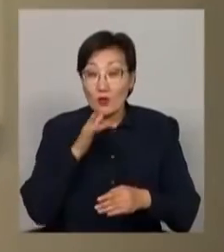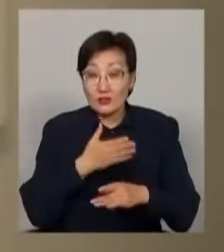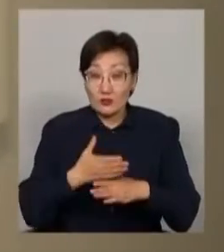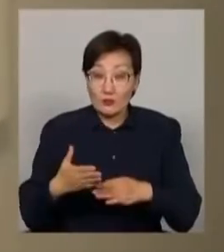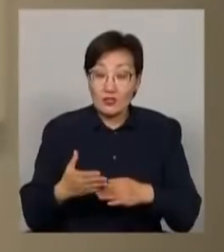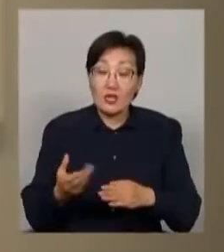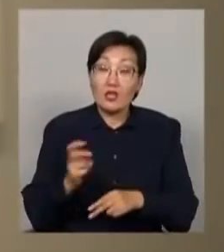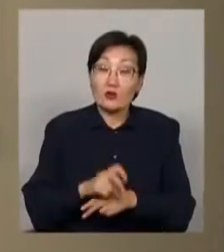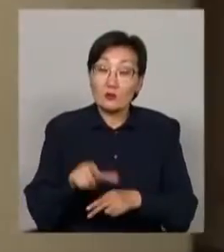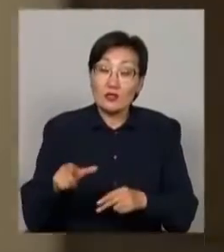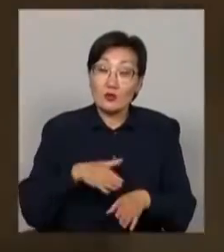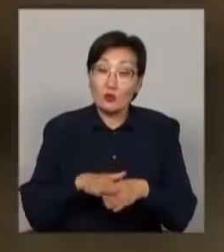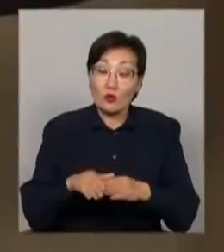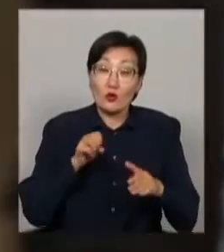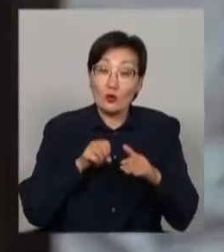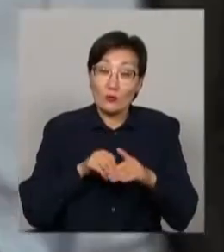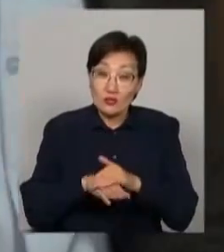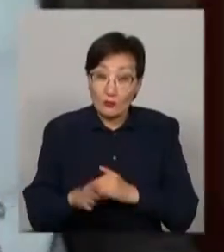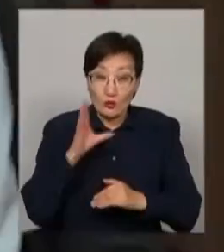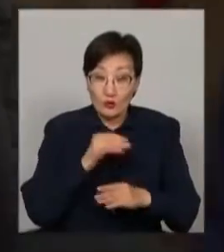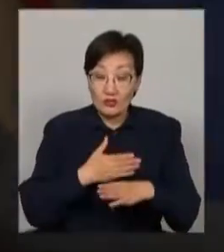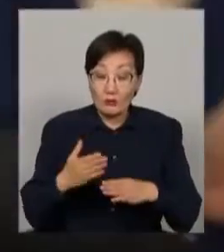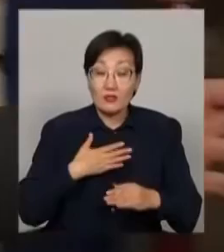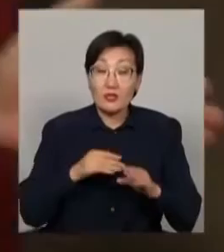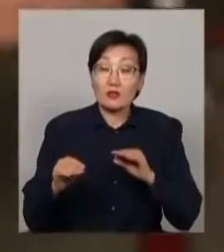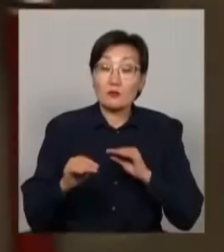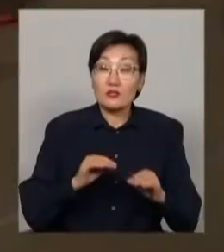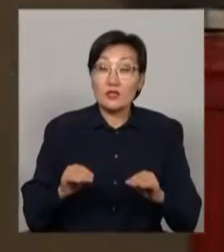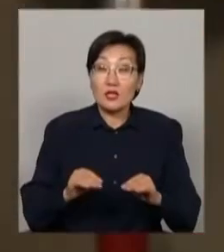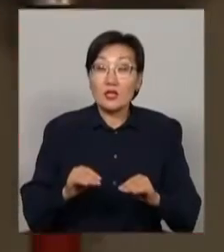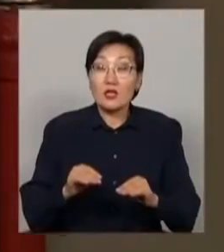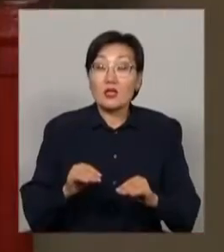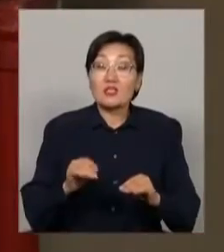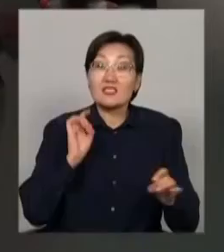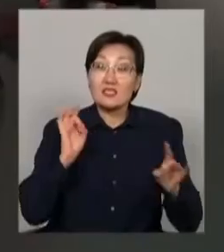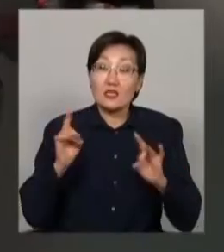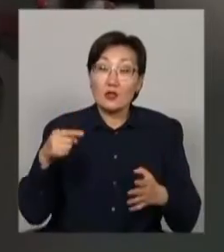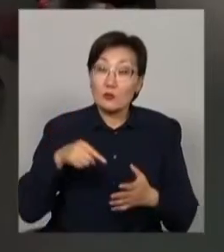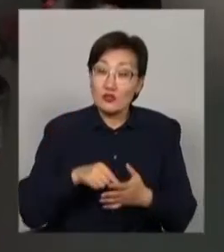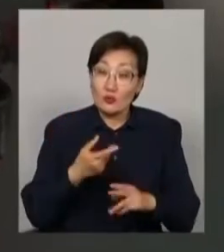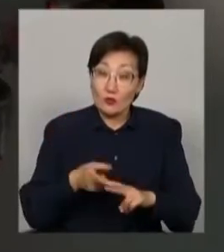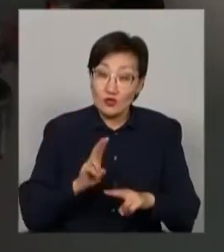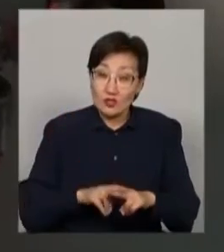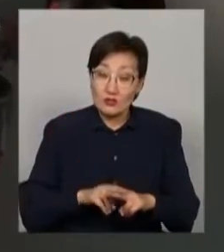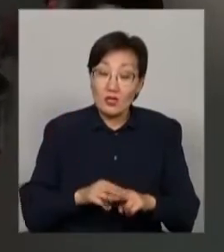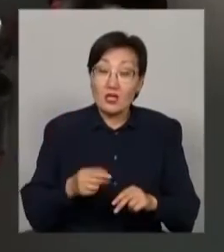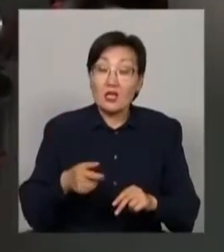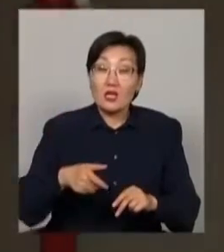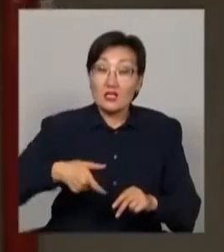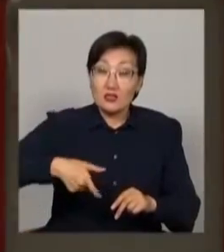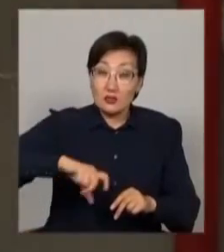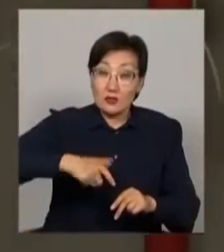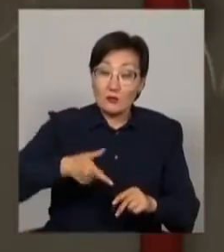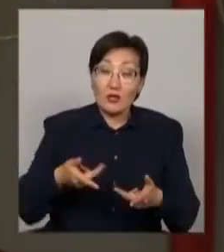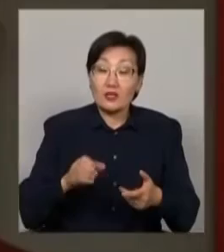жаңа келушілер толық музейден кеткен кезде бұл аппарат мына тұрған клапандарға сигнал береді. Және де осы клапандар жаңа қай